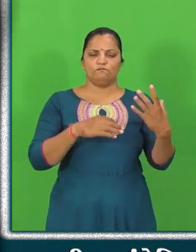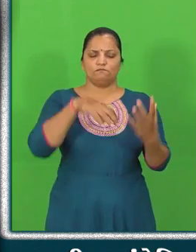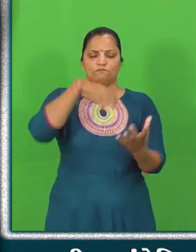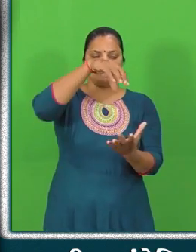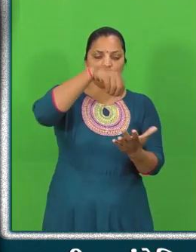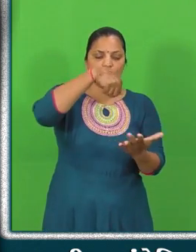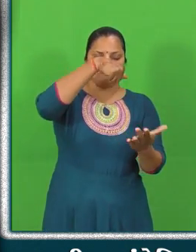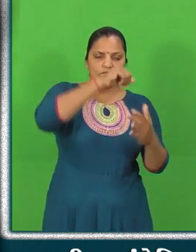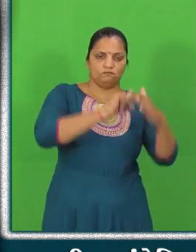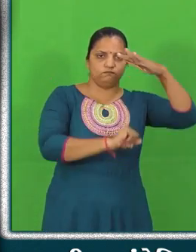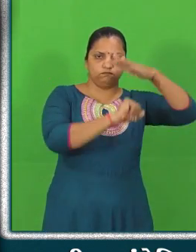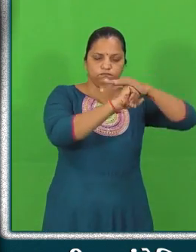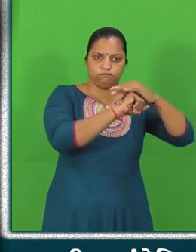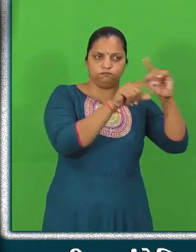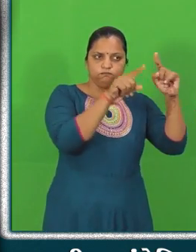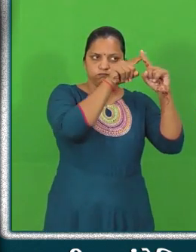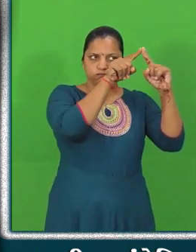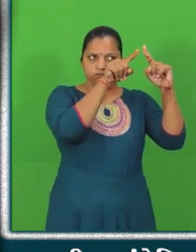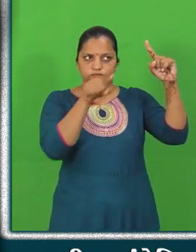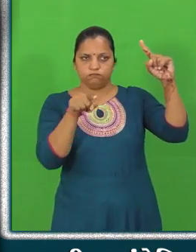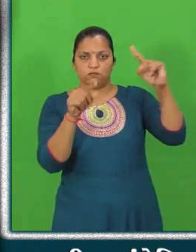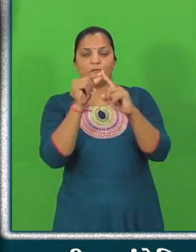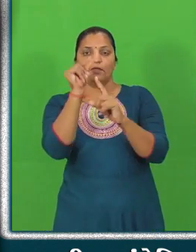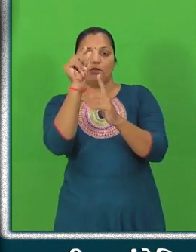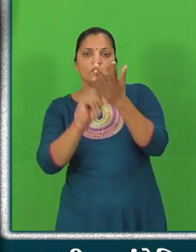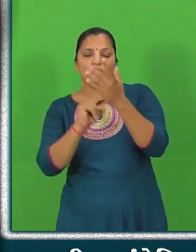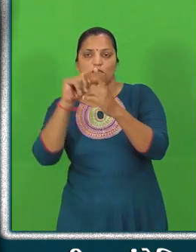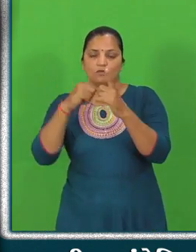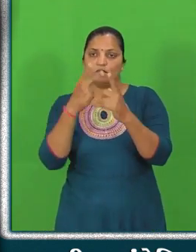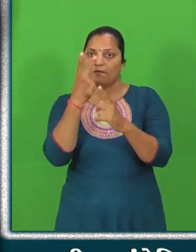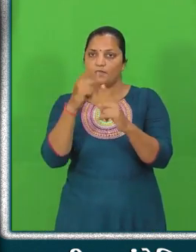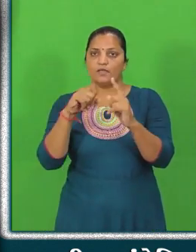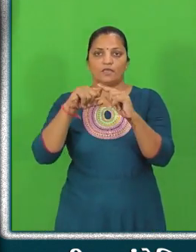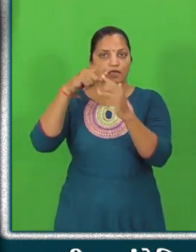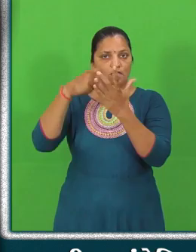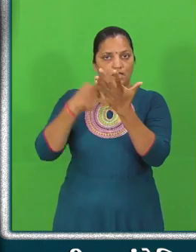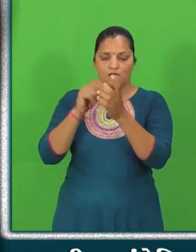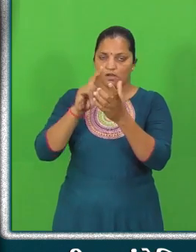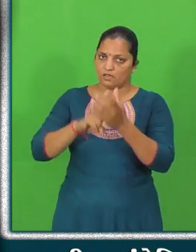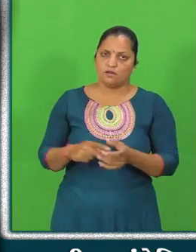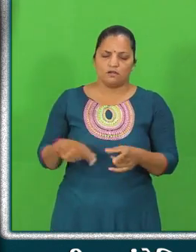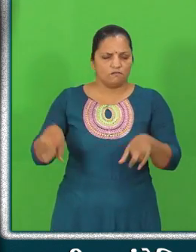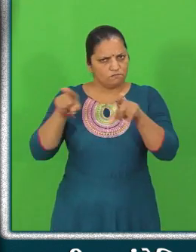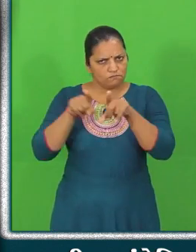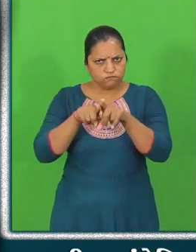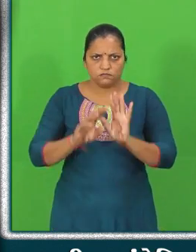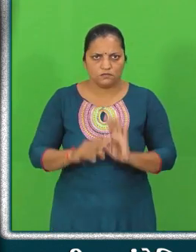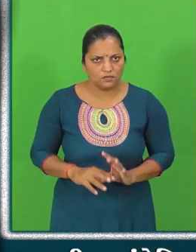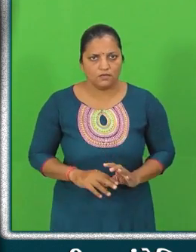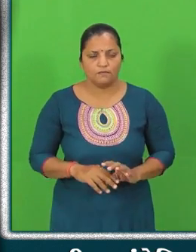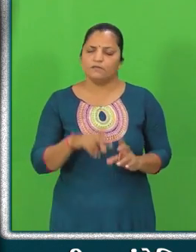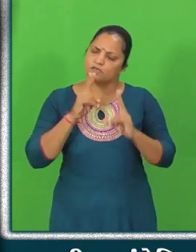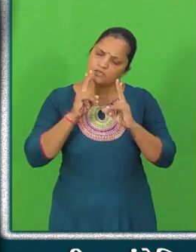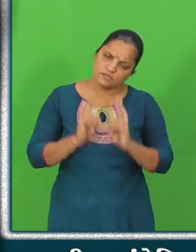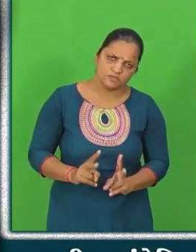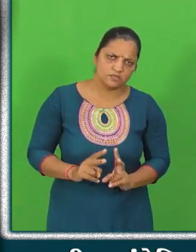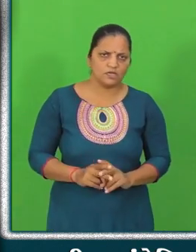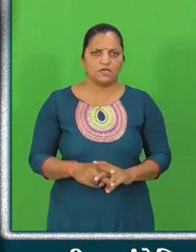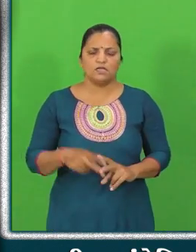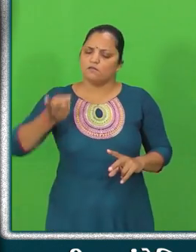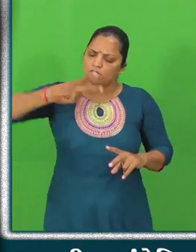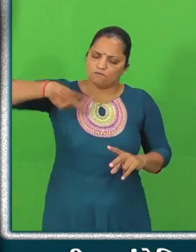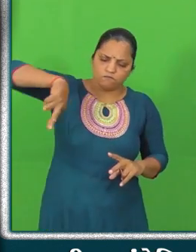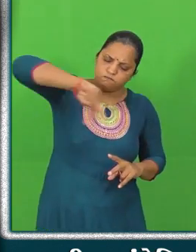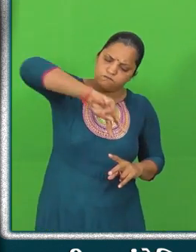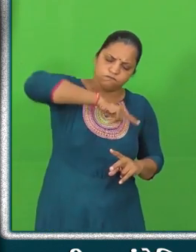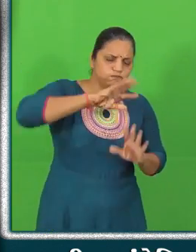અંદરથી નીકળતો પ્રકાશના કિરણ પુંજનો આપણે બે કિરણો લીધા. બીજું કિરણ તો આપોઆપ મુખ્ય અક્ષમાંથી પસાર થતું કિરણ તો છે જ, એને એ માર્ગમાં